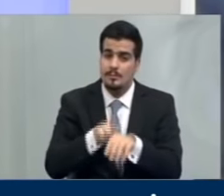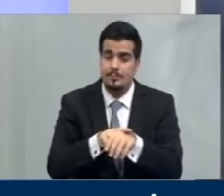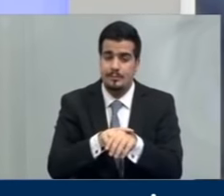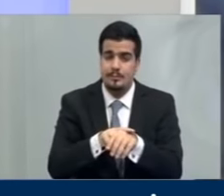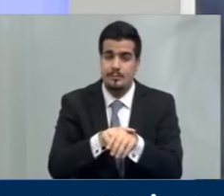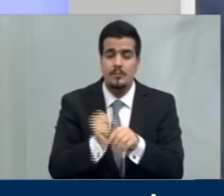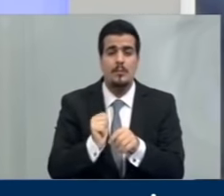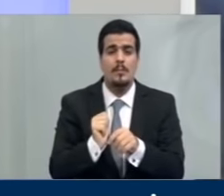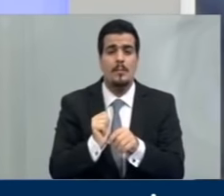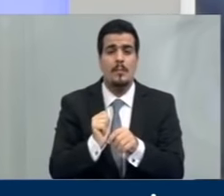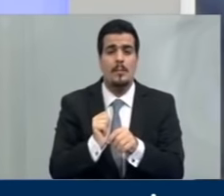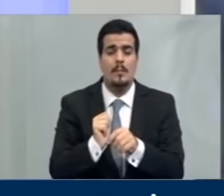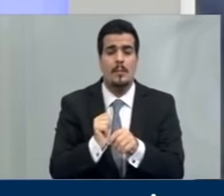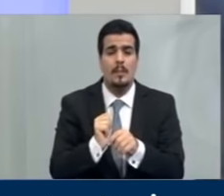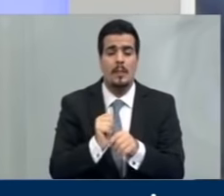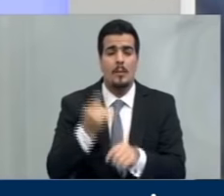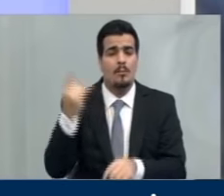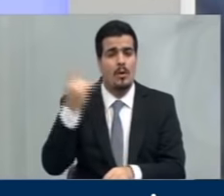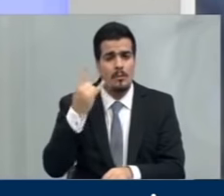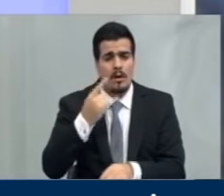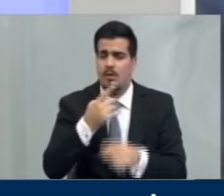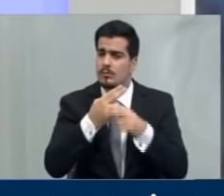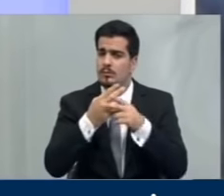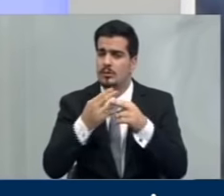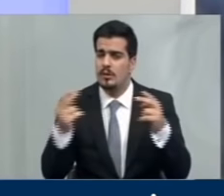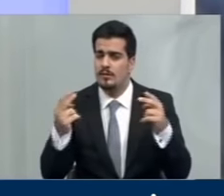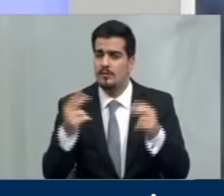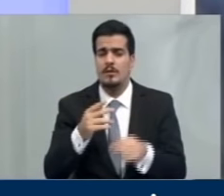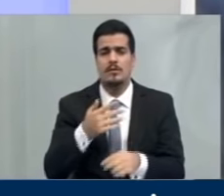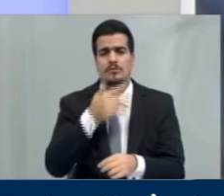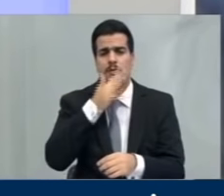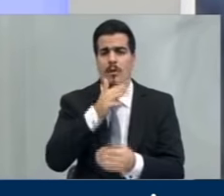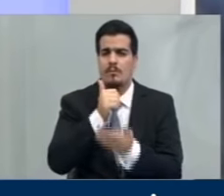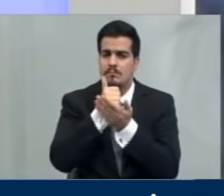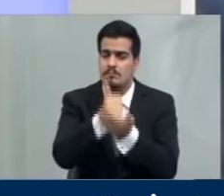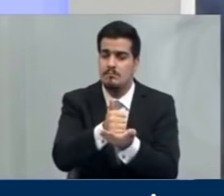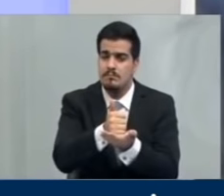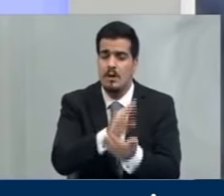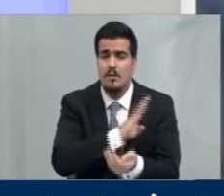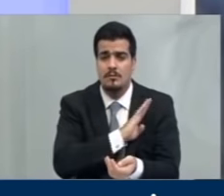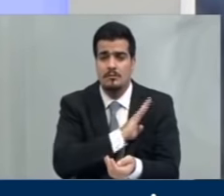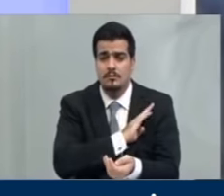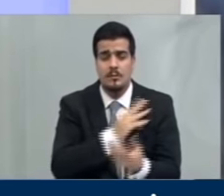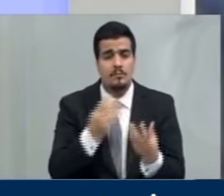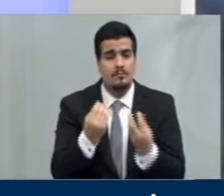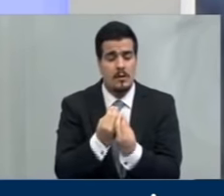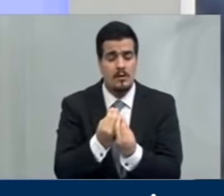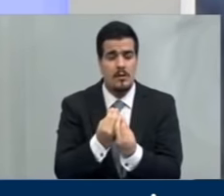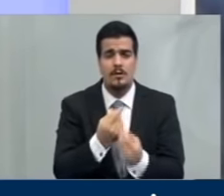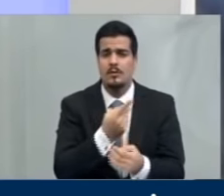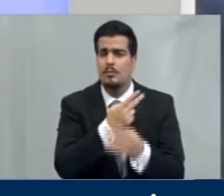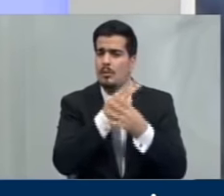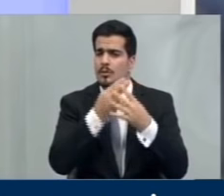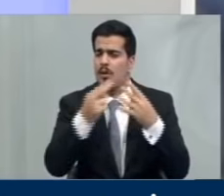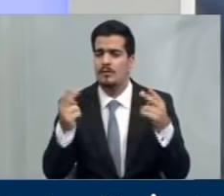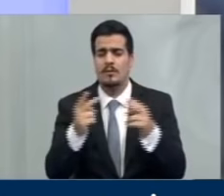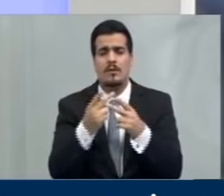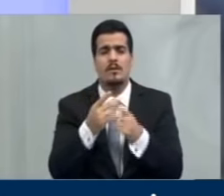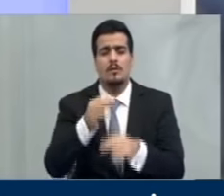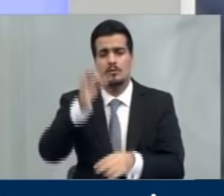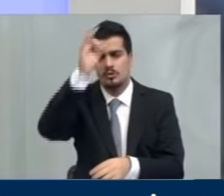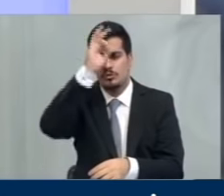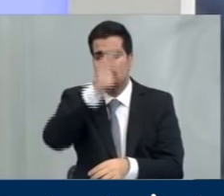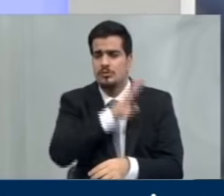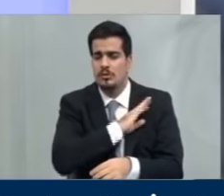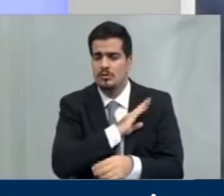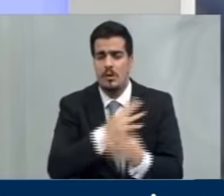جهاز مكافحة الإرهاب وأبطال الحشد الشعبي وقوات البيشمركة وكافة القوات